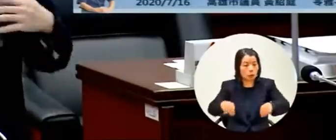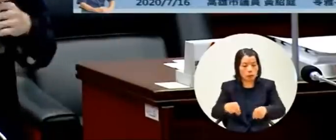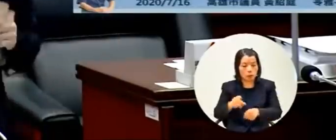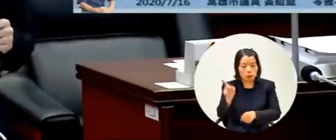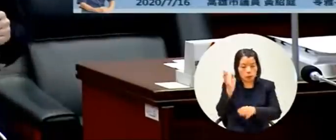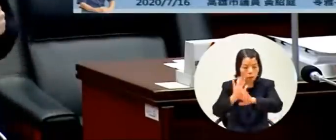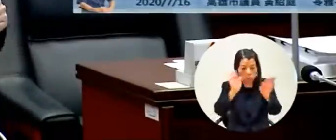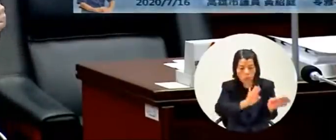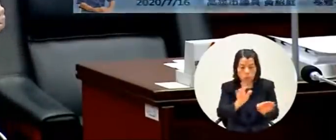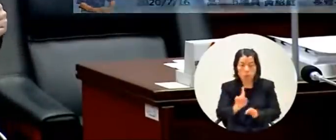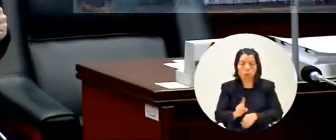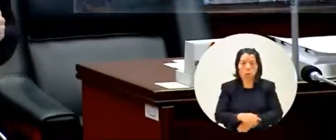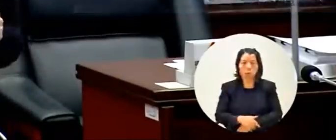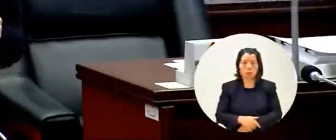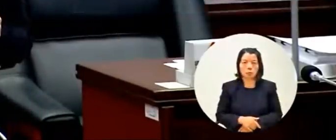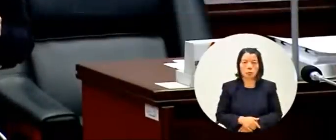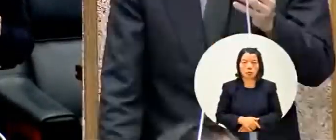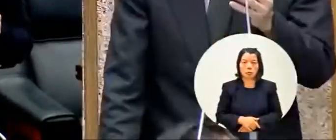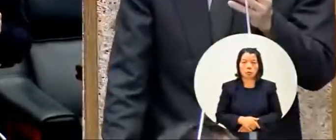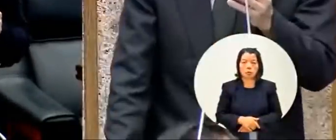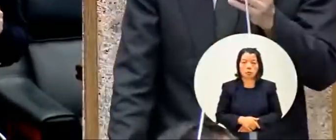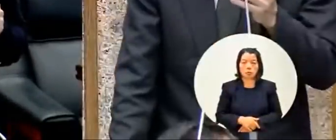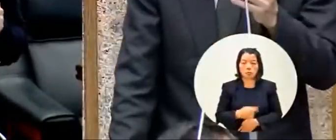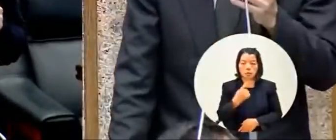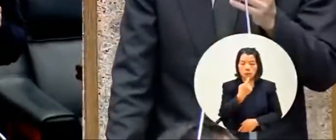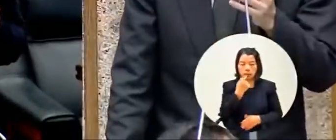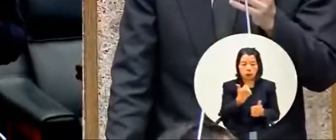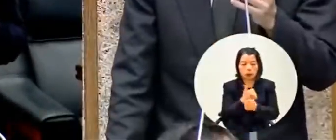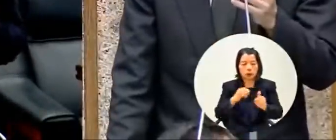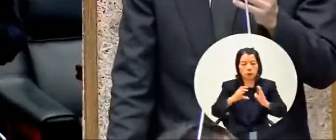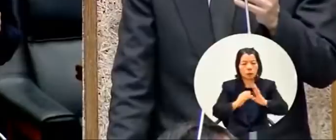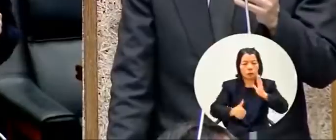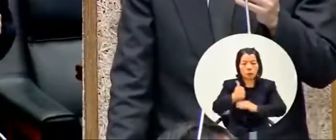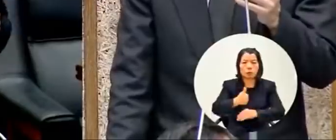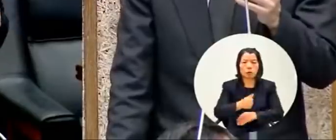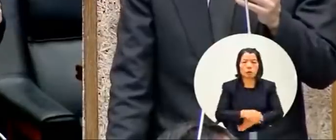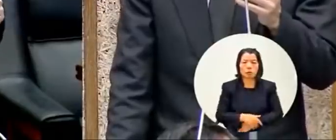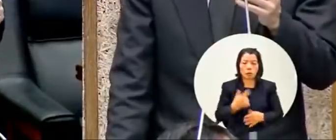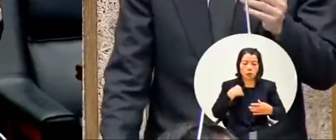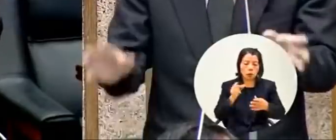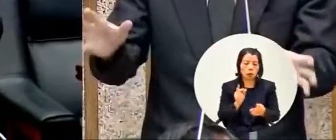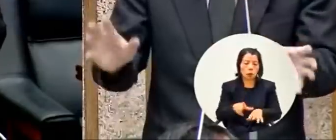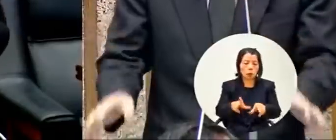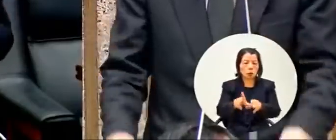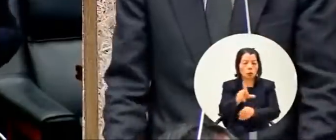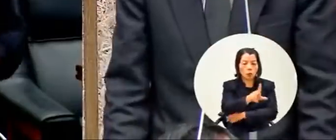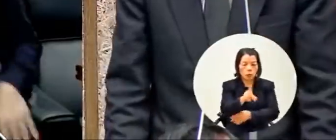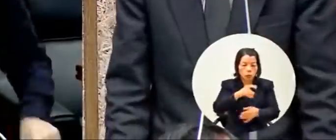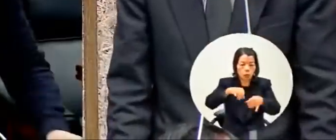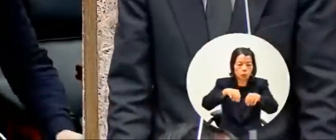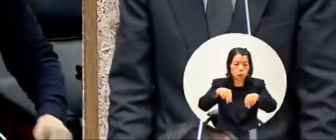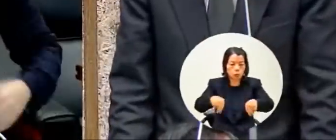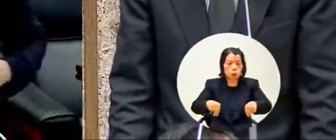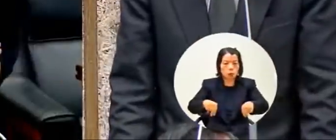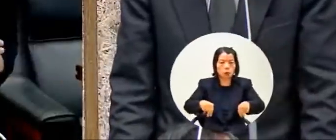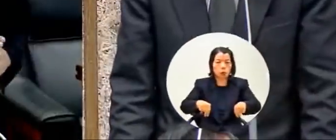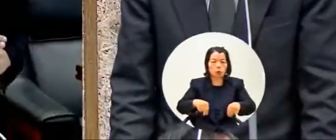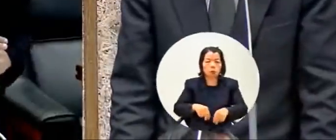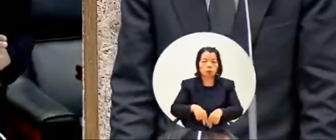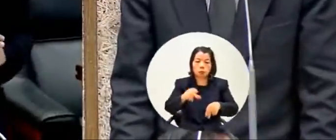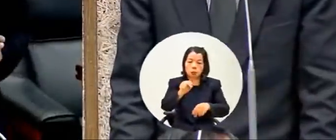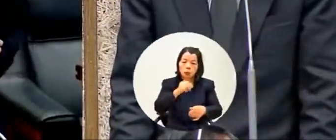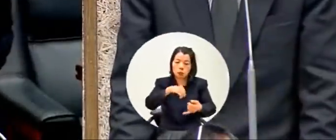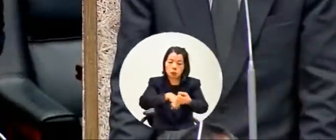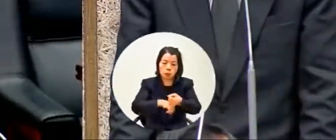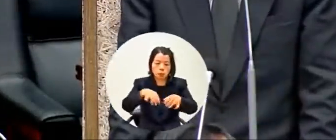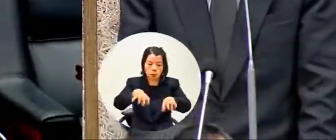会怎么样？ 请白代理局长答复。 谢谢主席，谢谢议员。当然我们的租约里面都会有一些相关的一个不履约